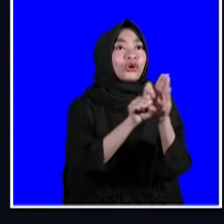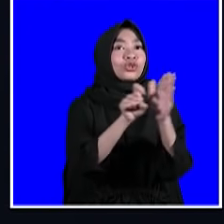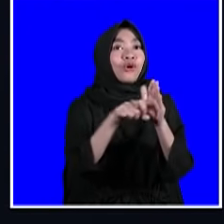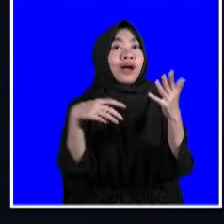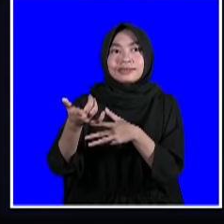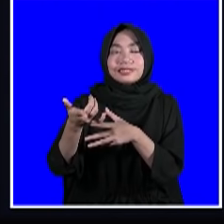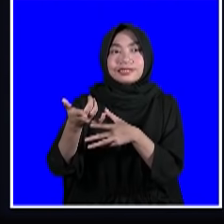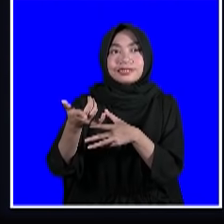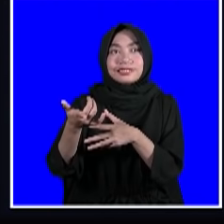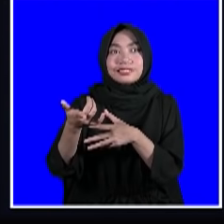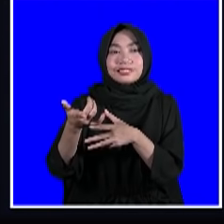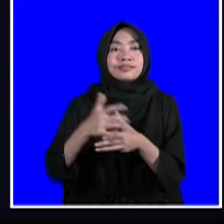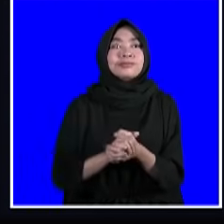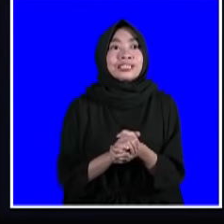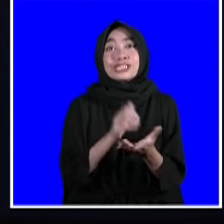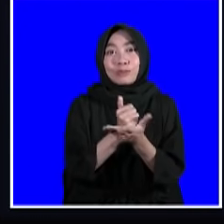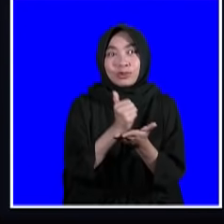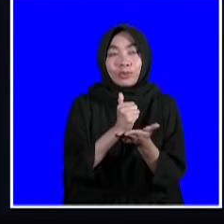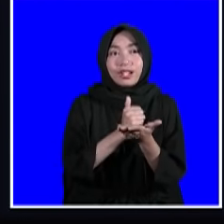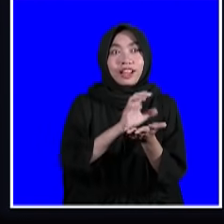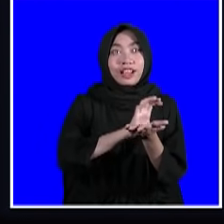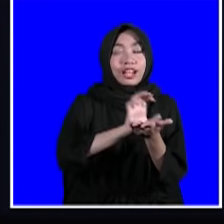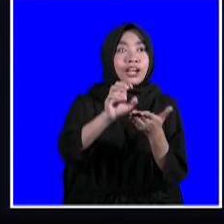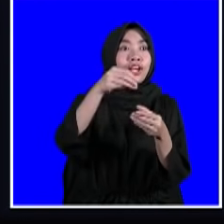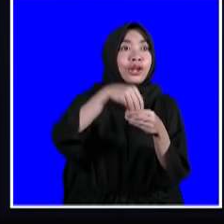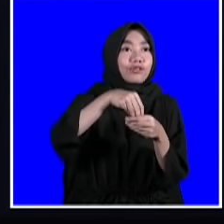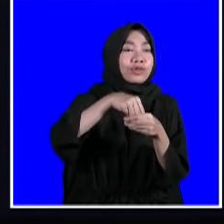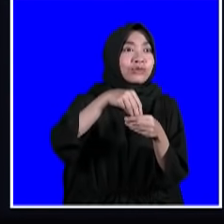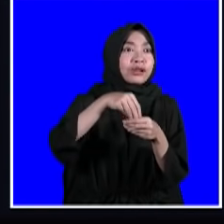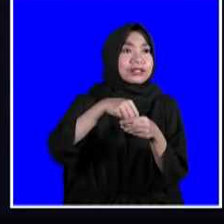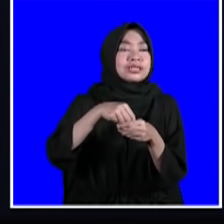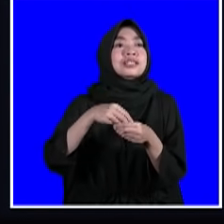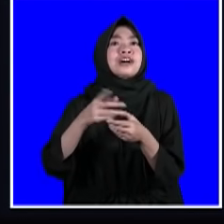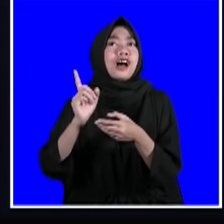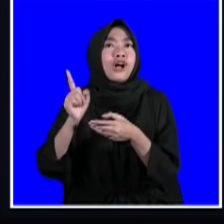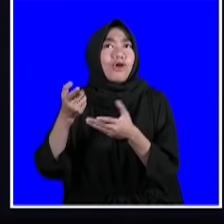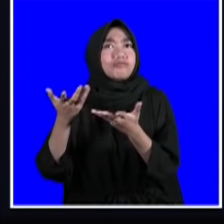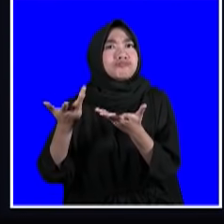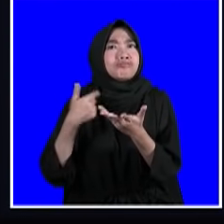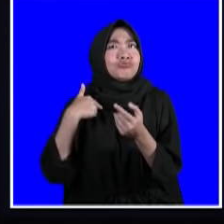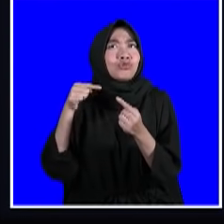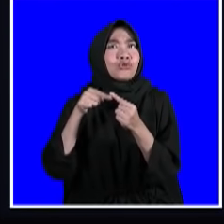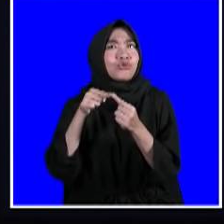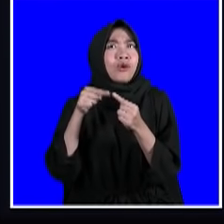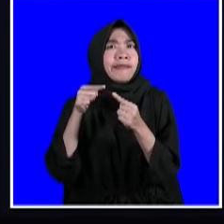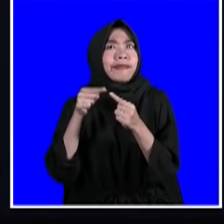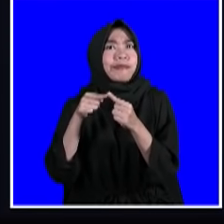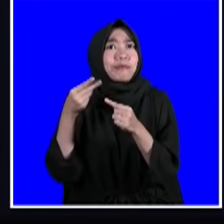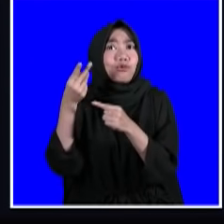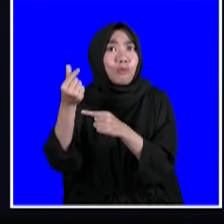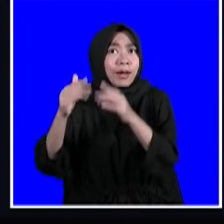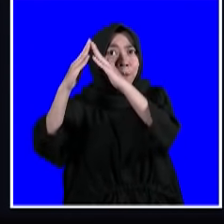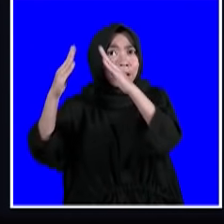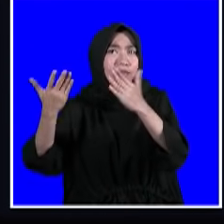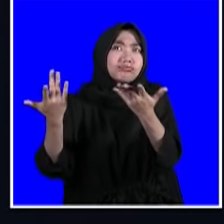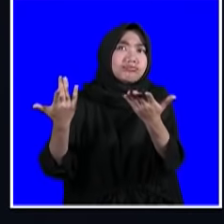memiliki rumah. Dengan demikian, sebenarnya dalam berinvestasi sudah sejalan sebenarnya dengan tujuan keuangan untuk memiliki